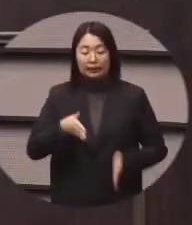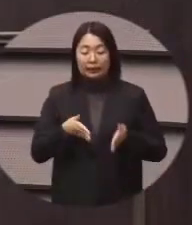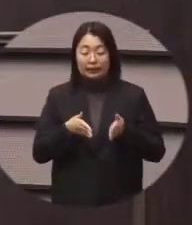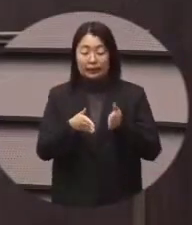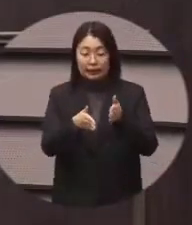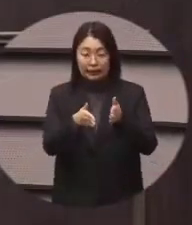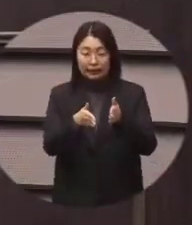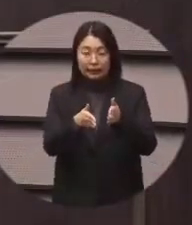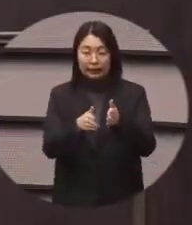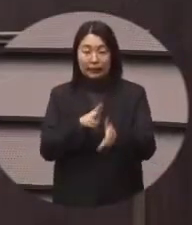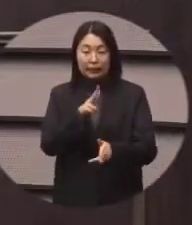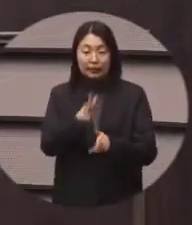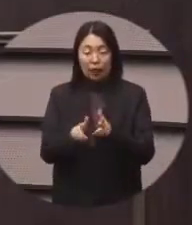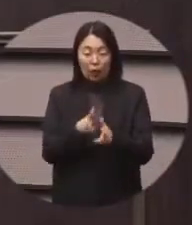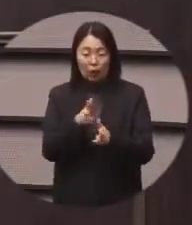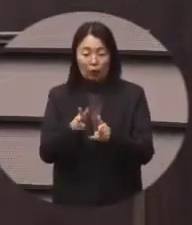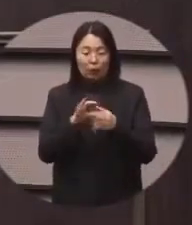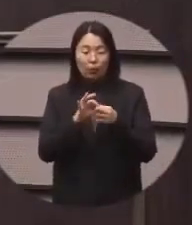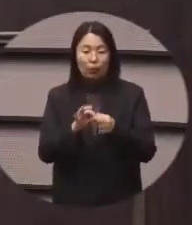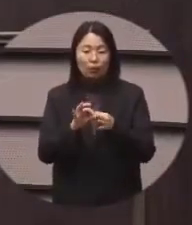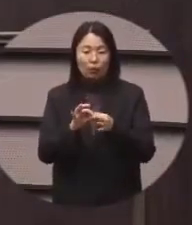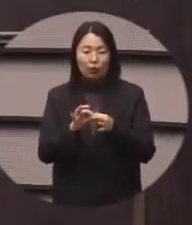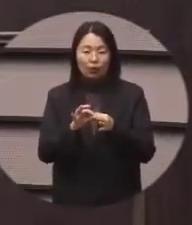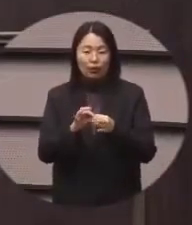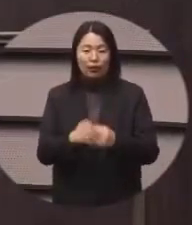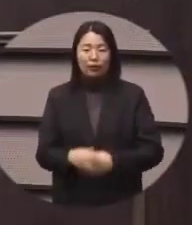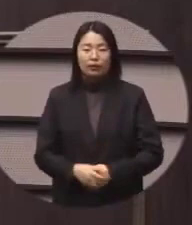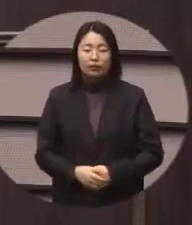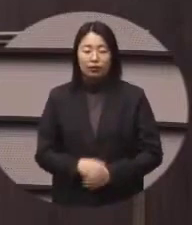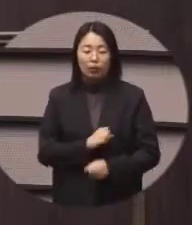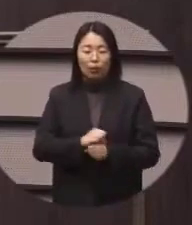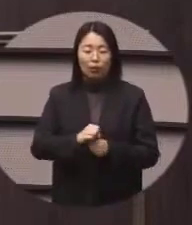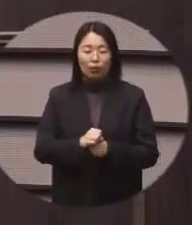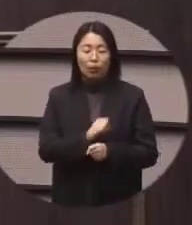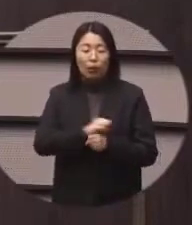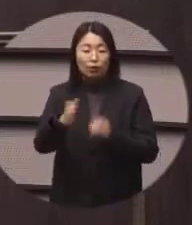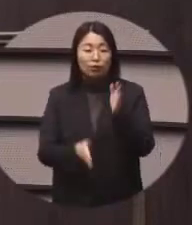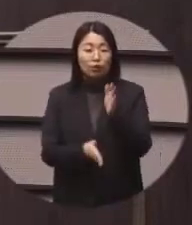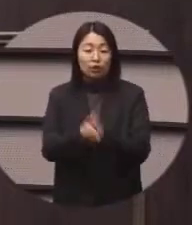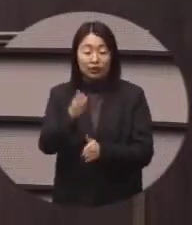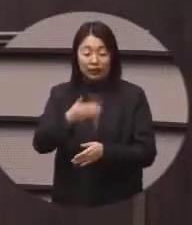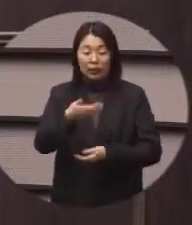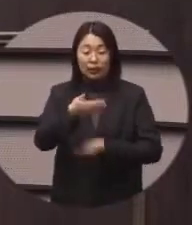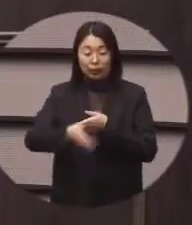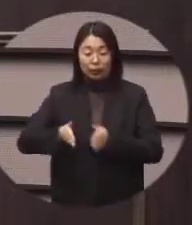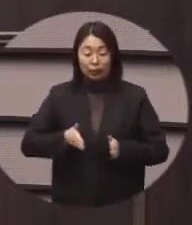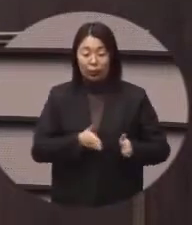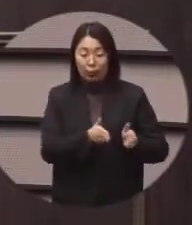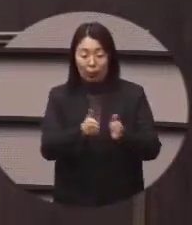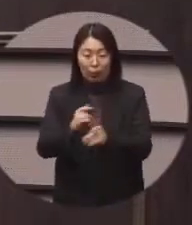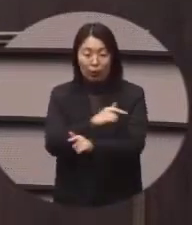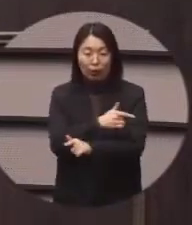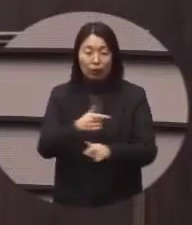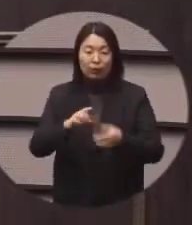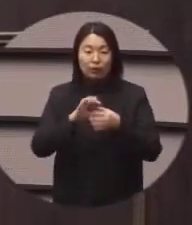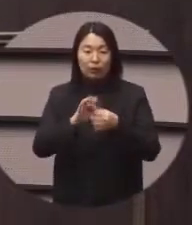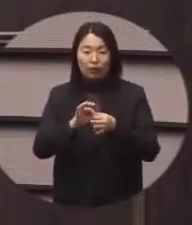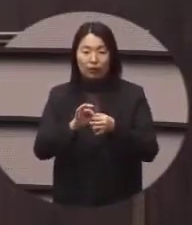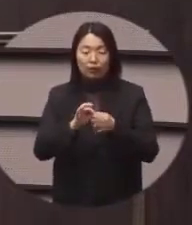5개 철도망 사업은 본 궤도 진입에 속도를 내며 교통도시의 플랫폼을 전환을 진행하고